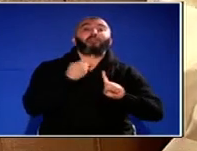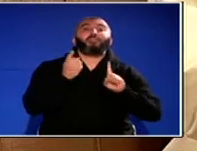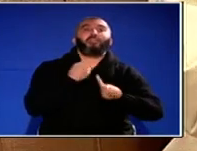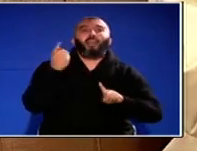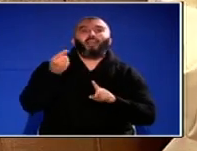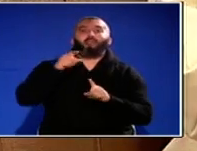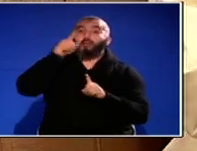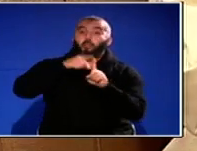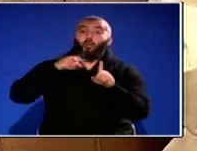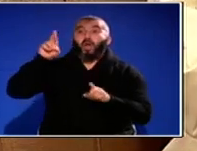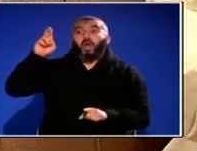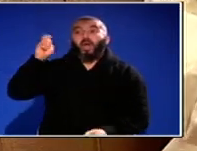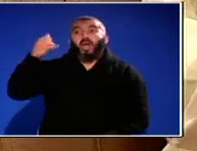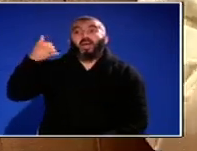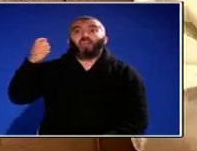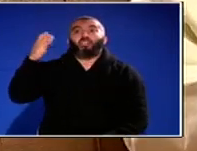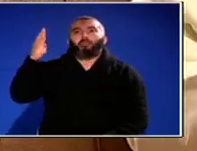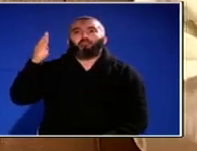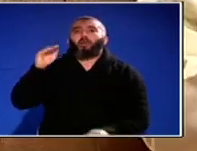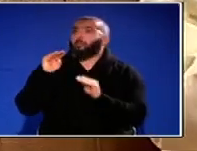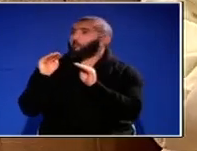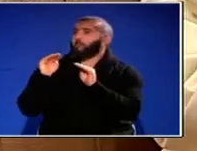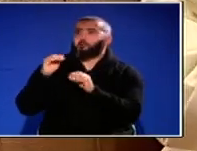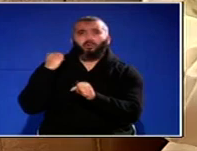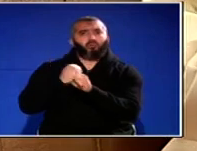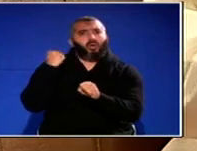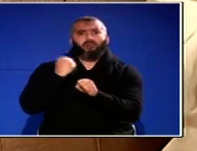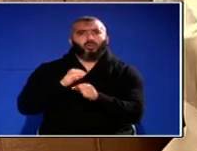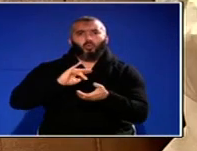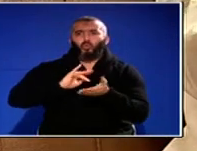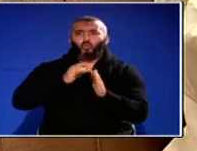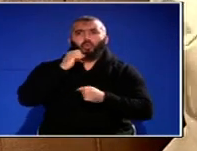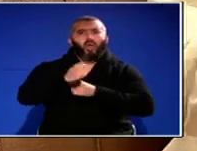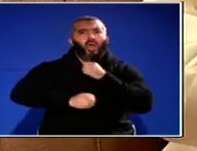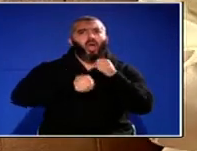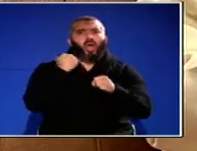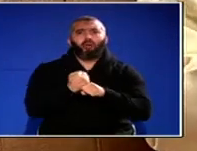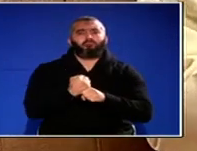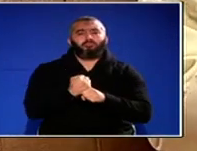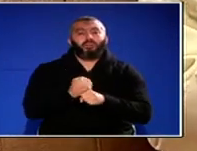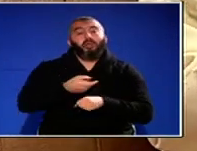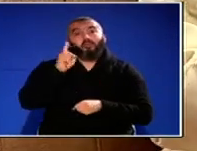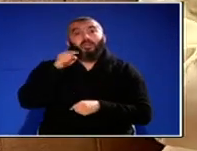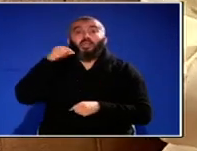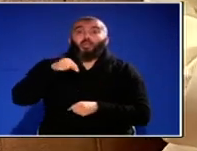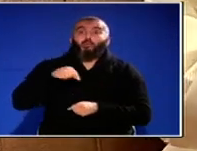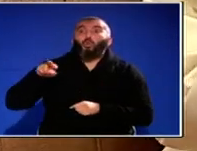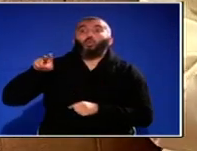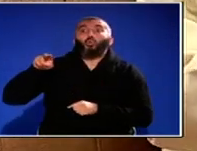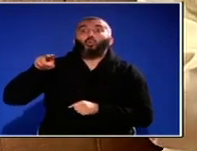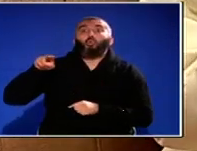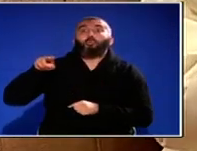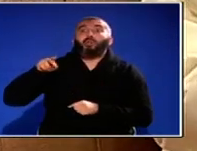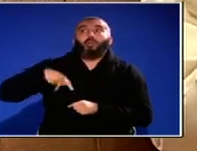على الناس في السنة كلها. اللهم إلا أنه ينبغي علينا أن نضاعف الإحسان